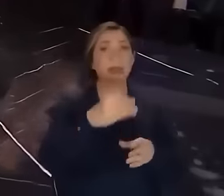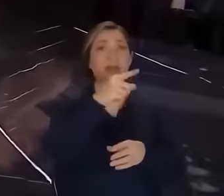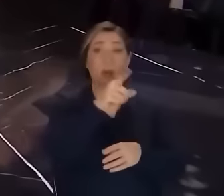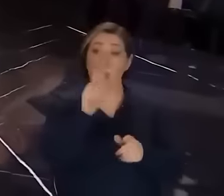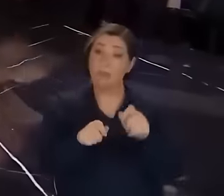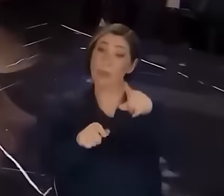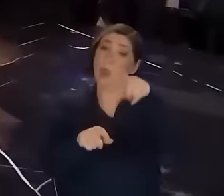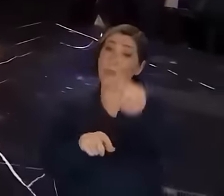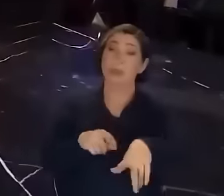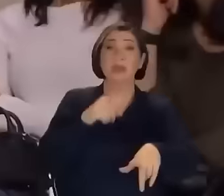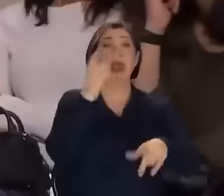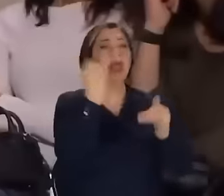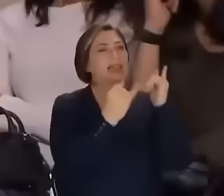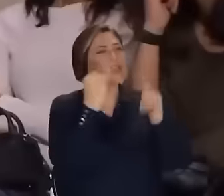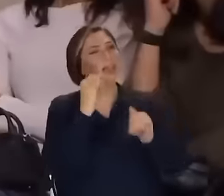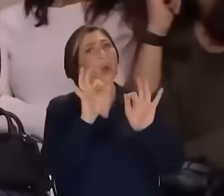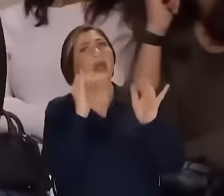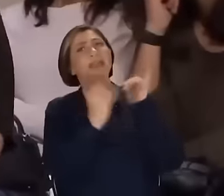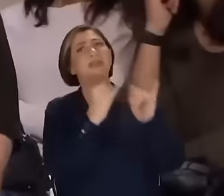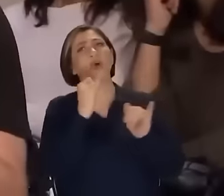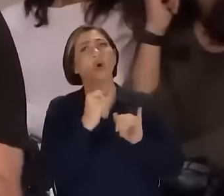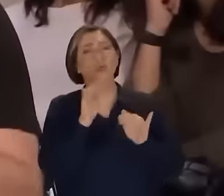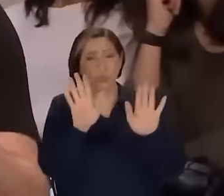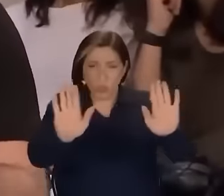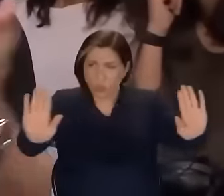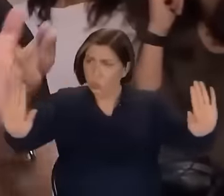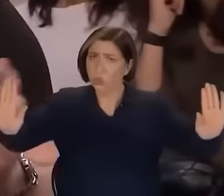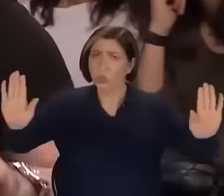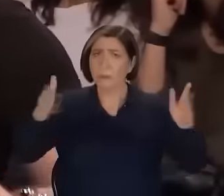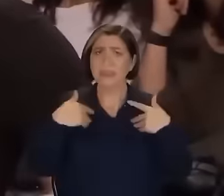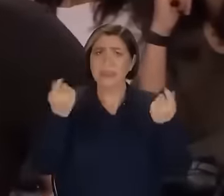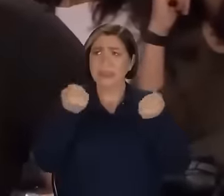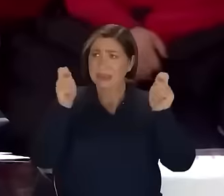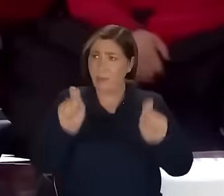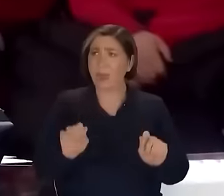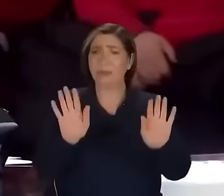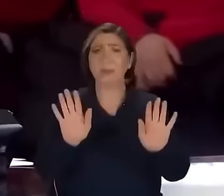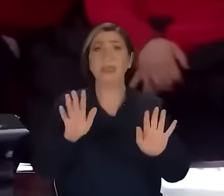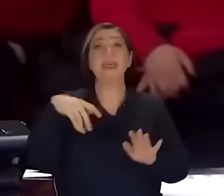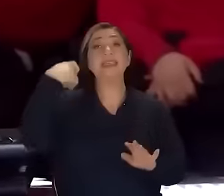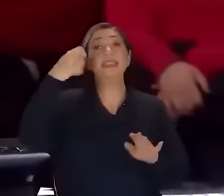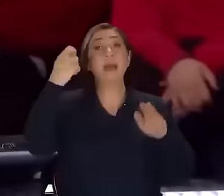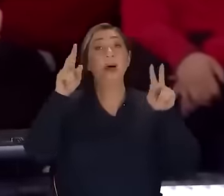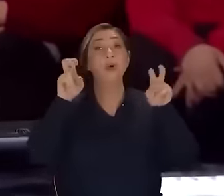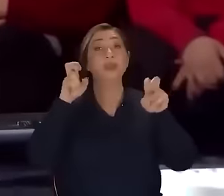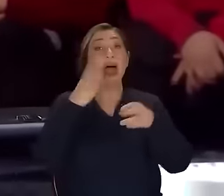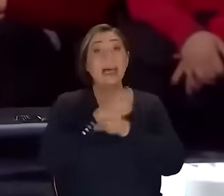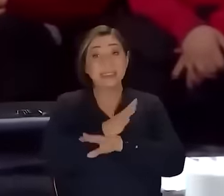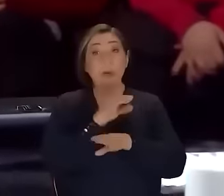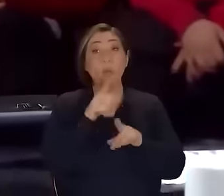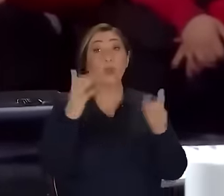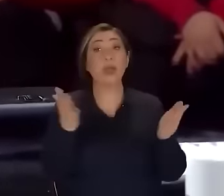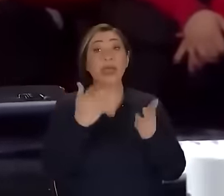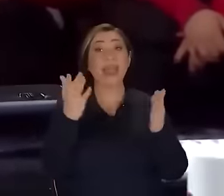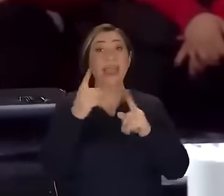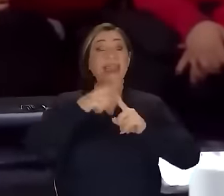yaptın, sen böyle yaptın. Eleştiren de öyle eleştiriyor. Bence böyle. Durun abi, yani yapalım. Ama sinema konusunda da yani aslında bu kadar